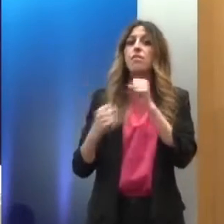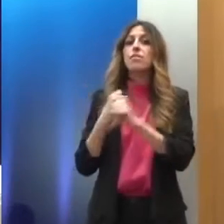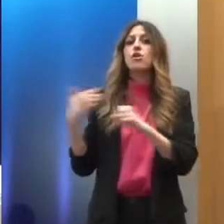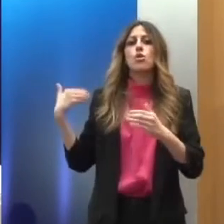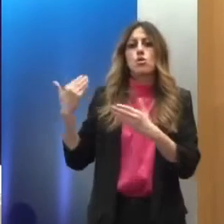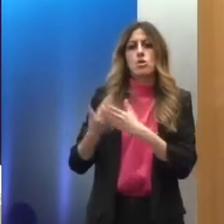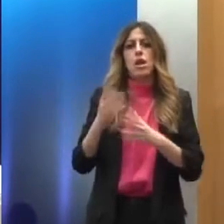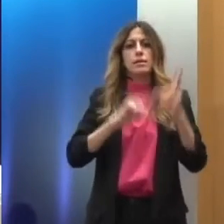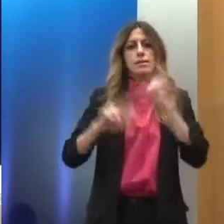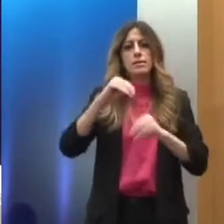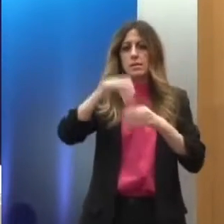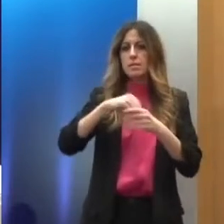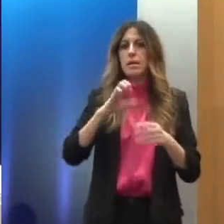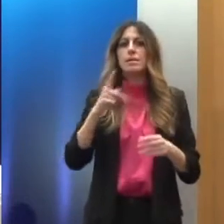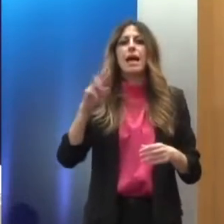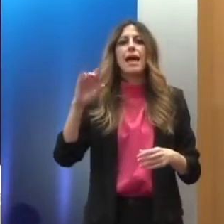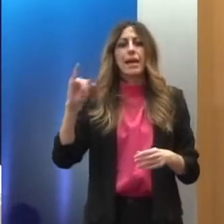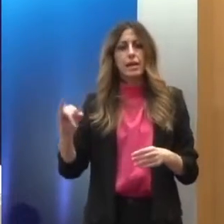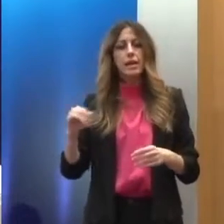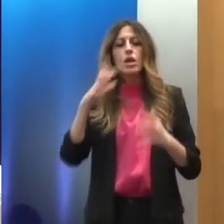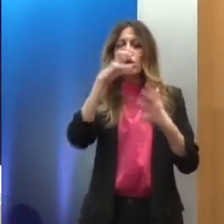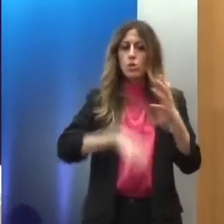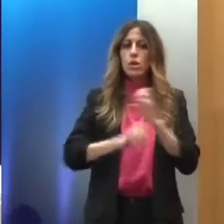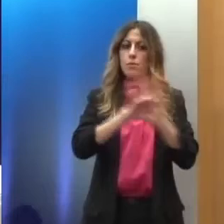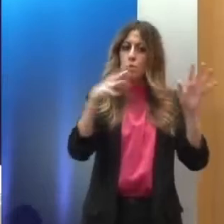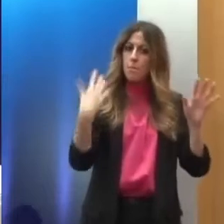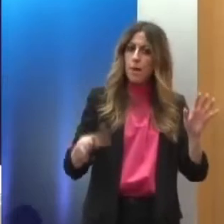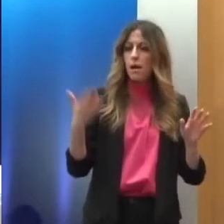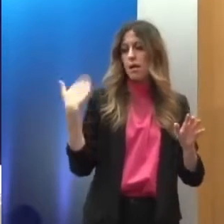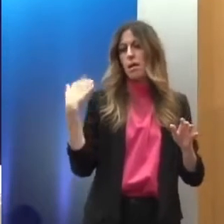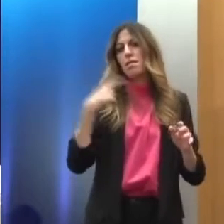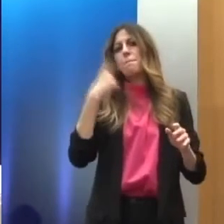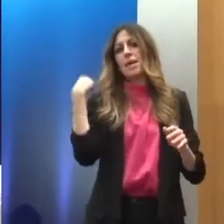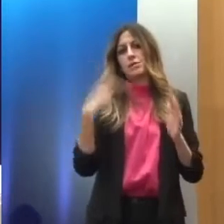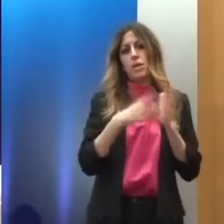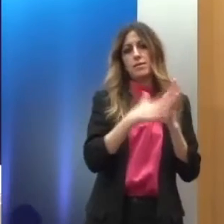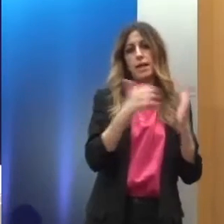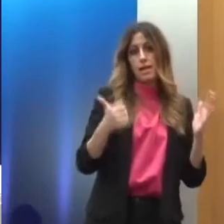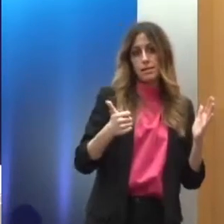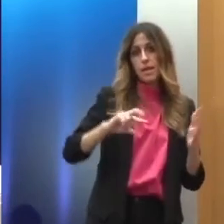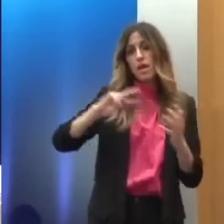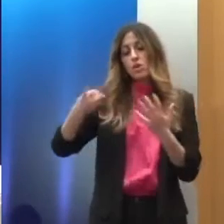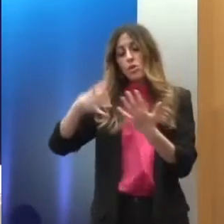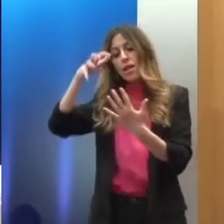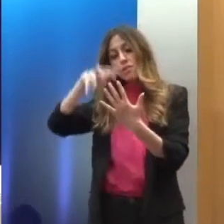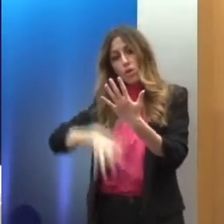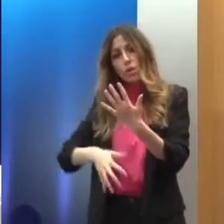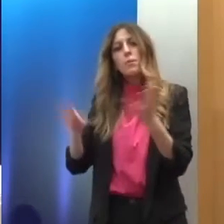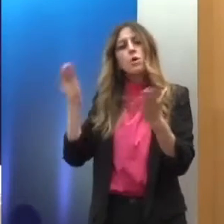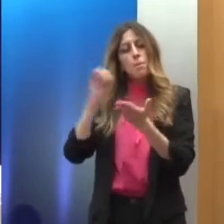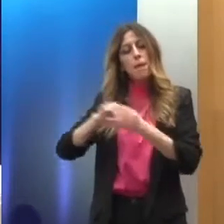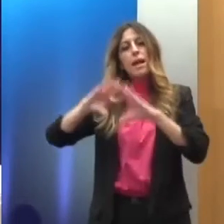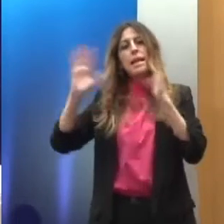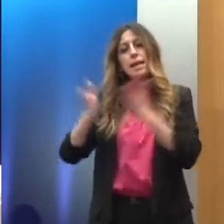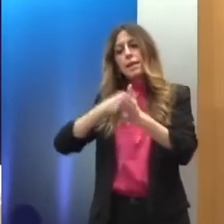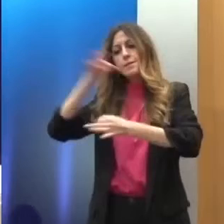ΕΚΡΗ. Δημοσιοποιήθηκε το κείμενο μέσα στο 2016. Και το δεύτερο ήταν μία επίσης γενική σύσταση